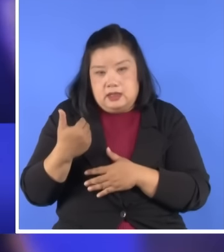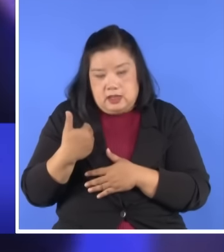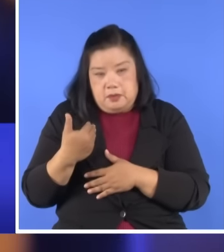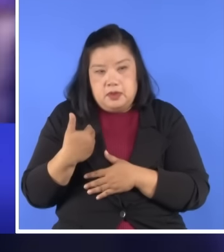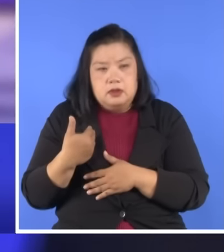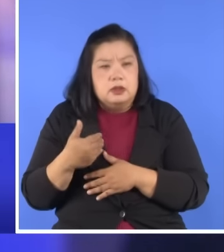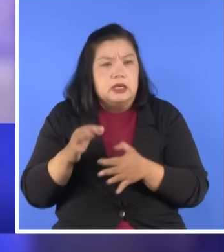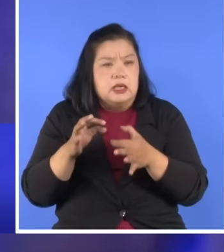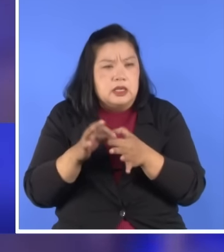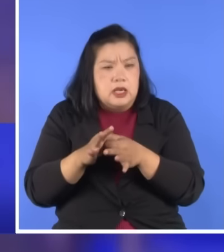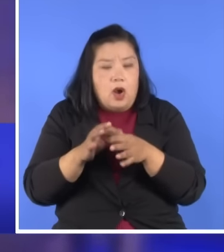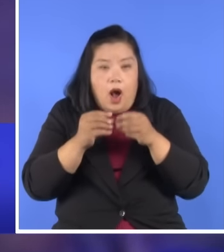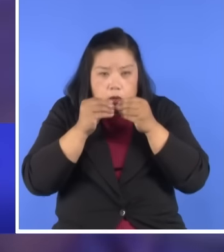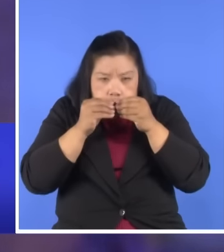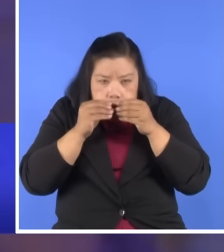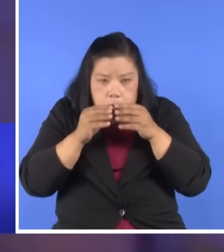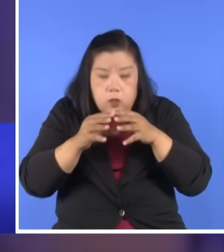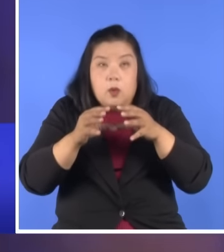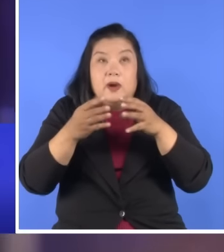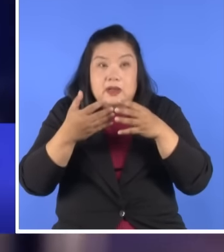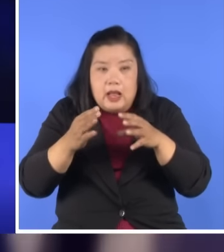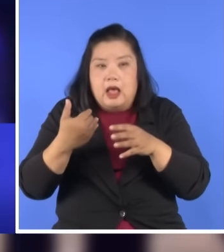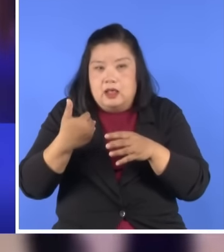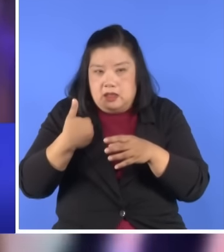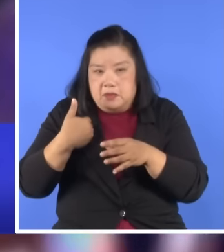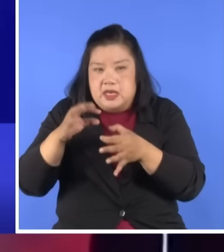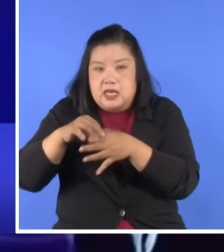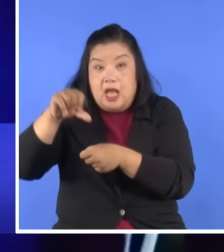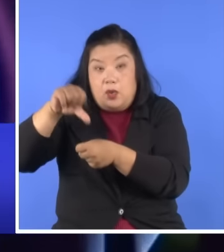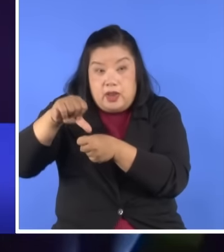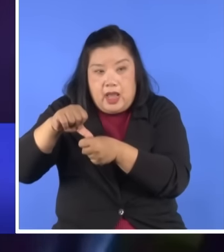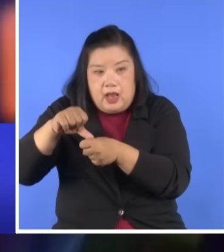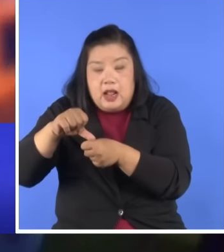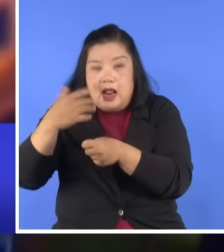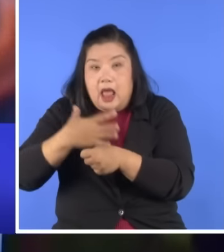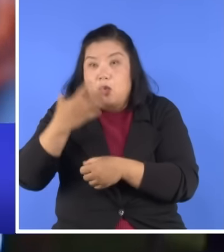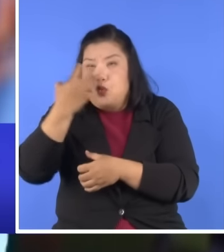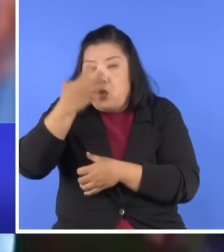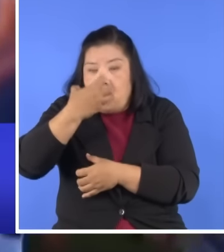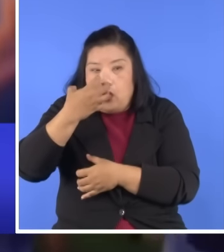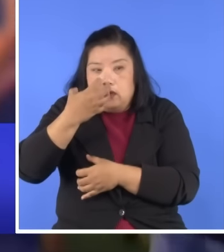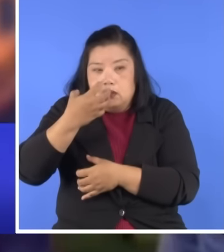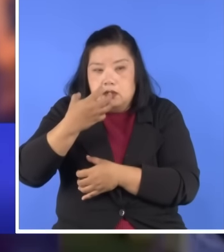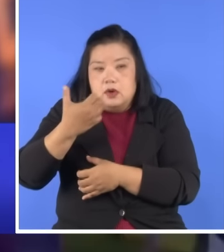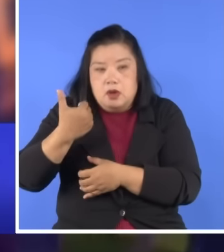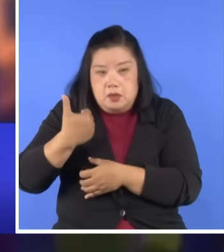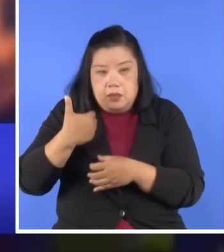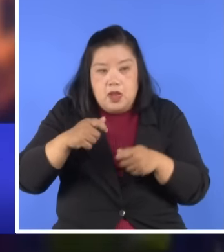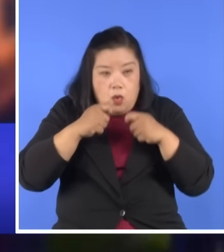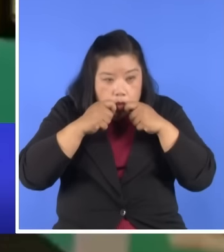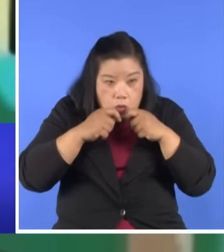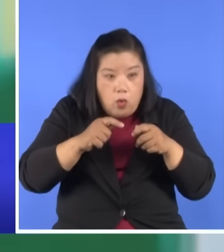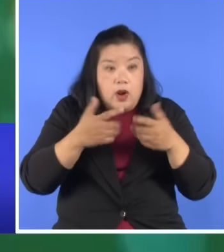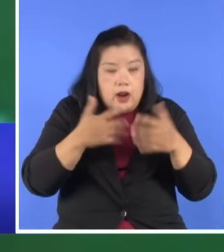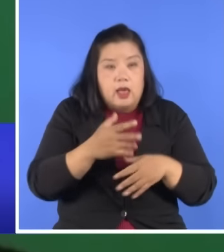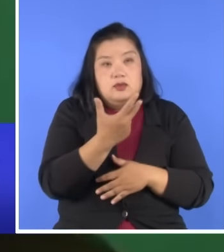หัวเราะเออไปเจอถังแก๊สไนตรัสออกไซด์ 2ถังลูกโป่งที่บรรจุแก๊สแล้ว 3ลูกลูกโป่งที่เตรียมบรรจุอีก 60